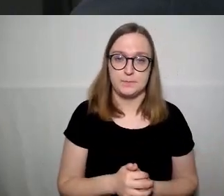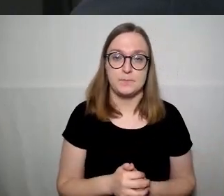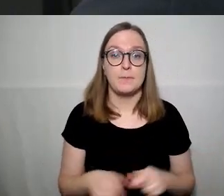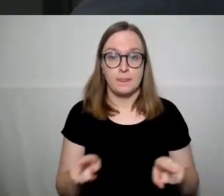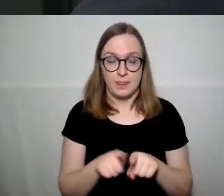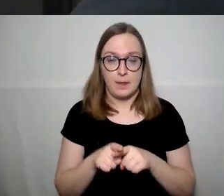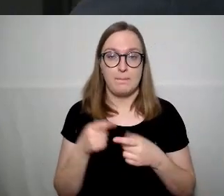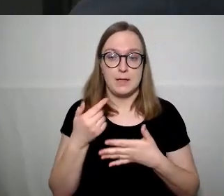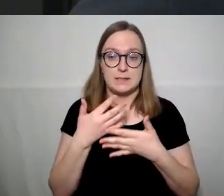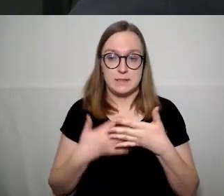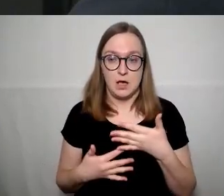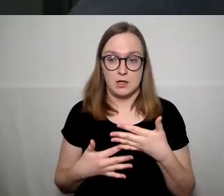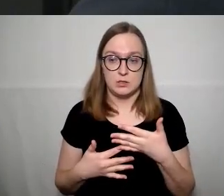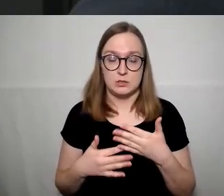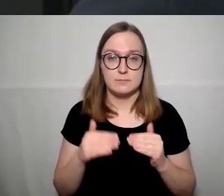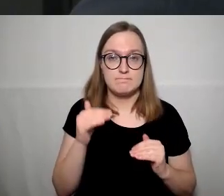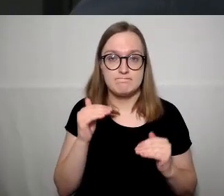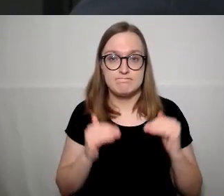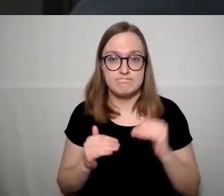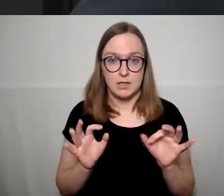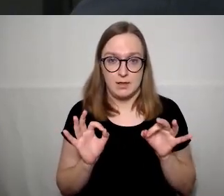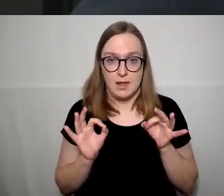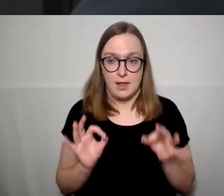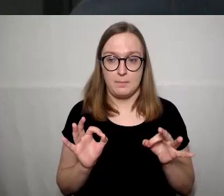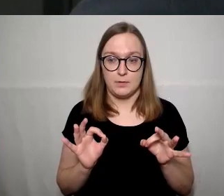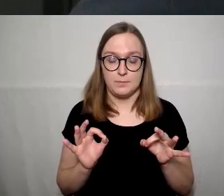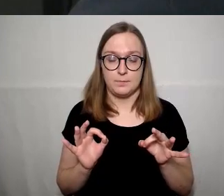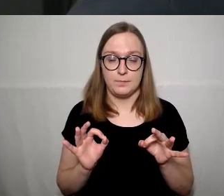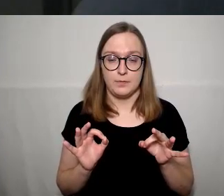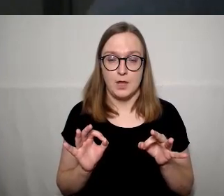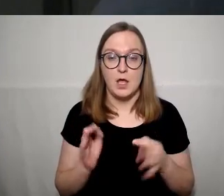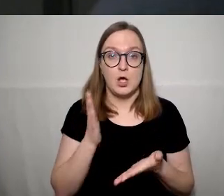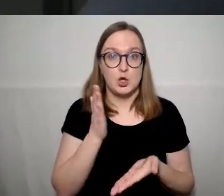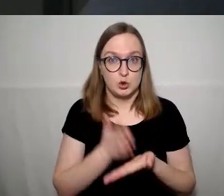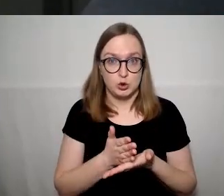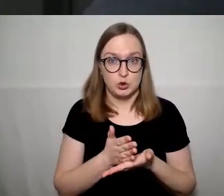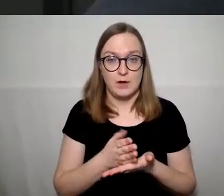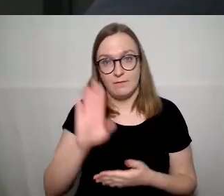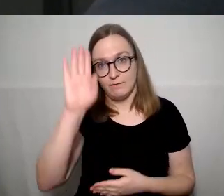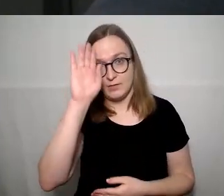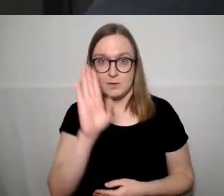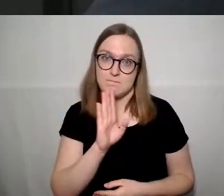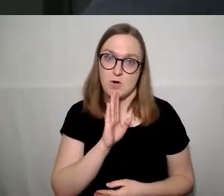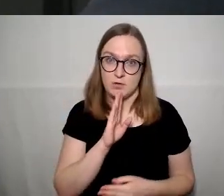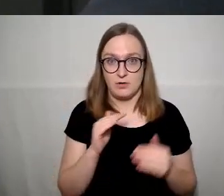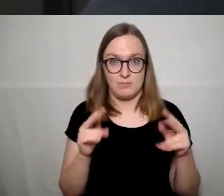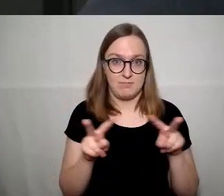sąrašas subalansuotas, jame yra tiek vyrų, tiek moterų po